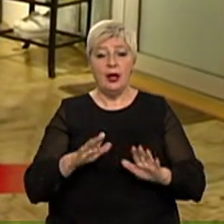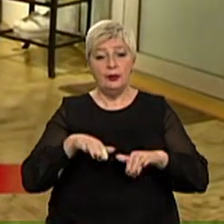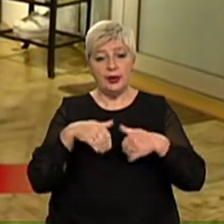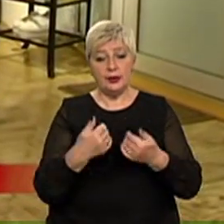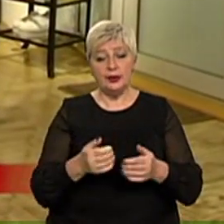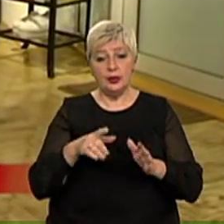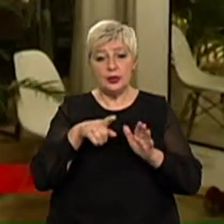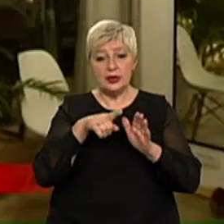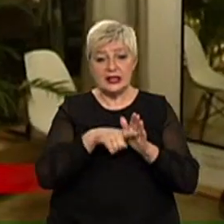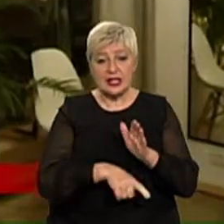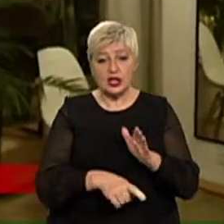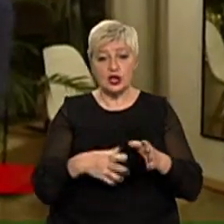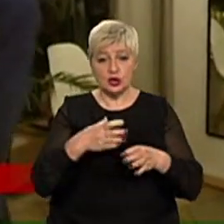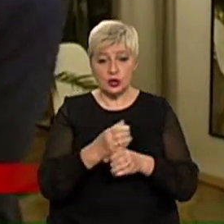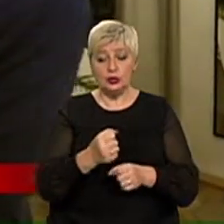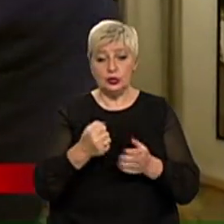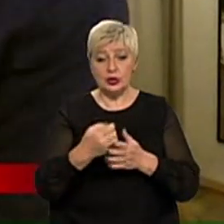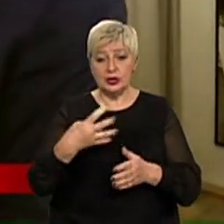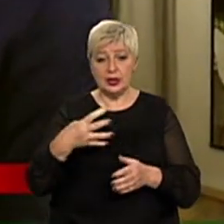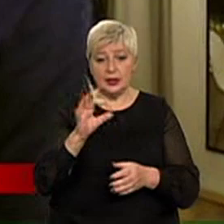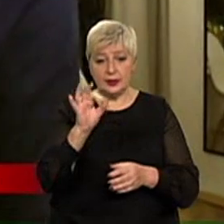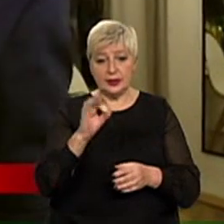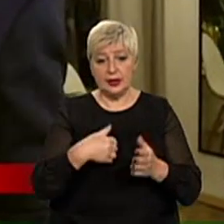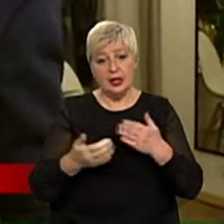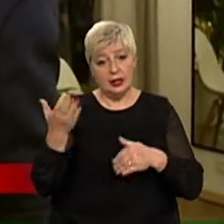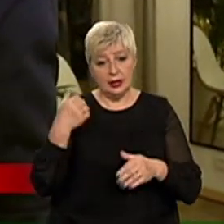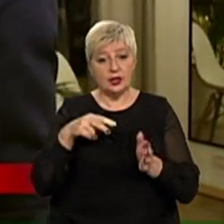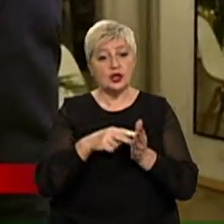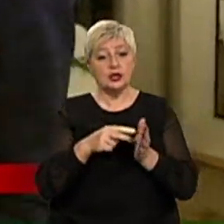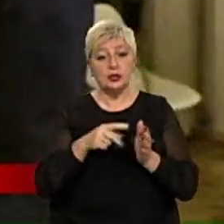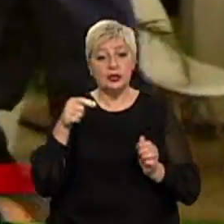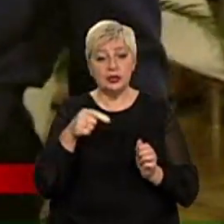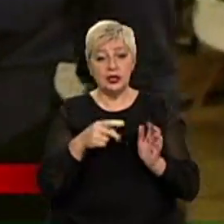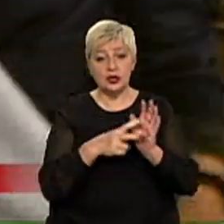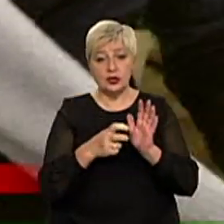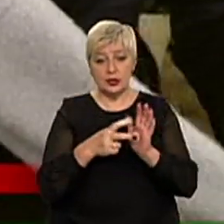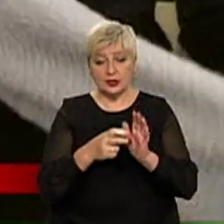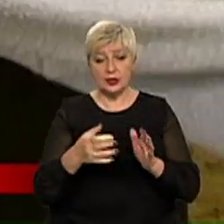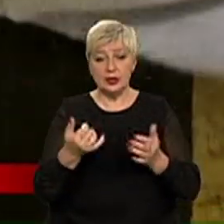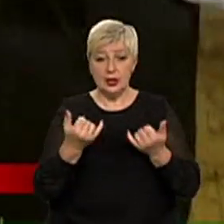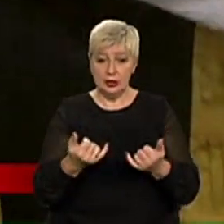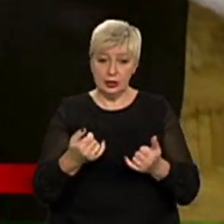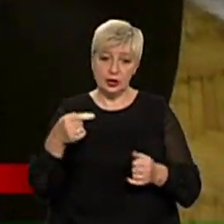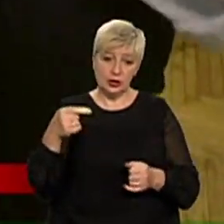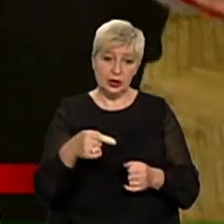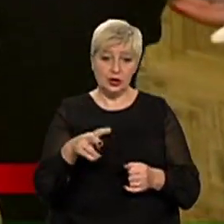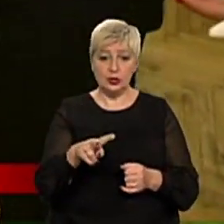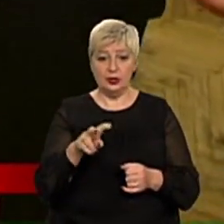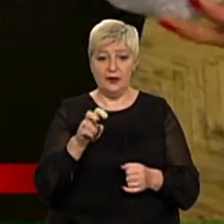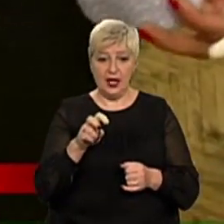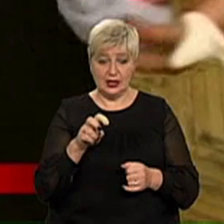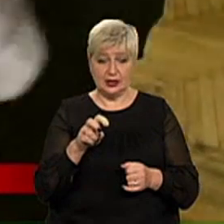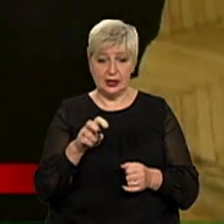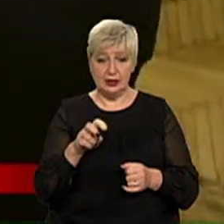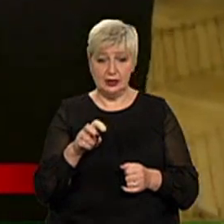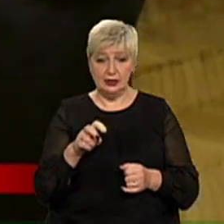до 40%. Вот такое пальто, которое стоило 1700 гривен, и сейчас на него скидка, и оно стоит 1200. В